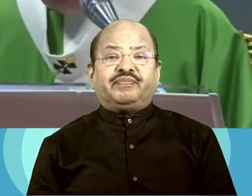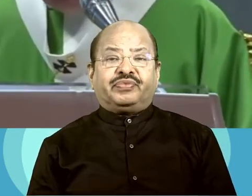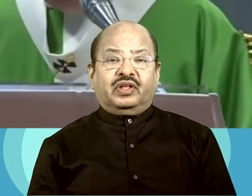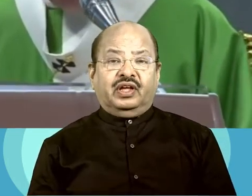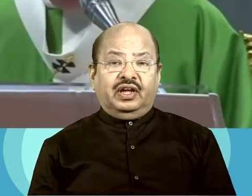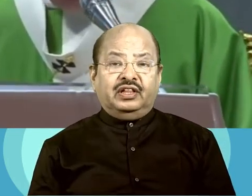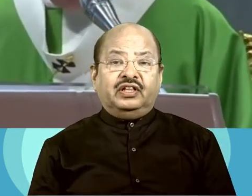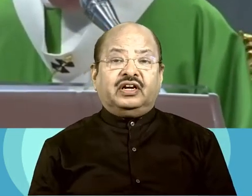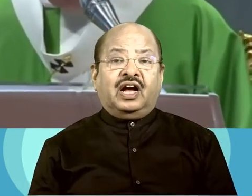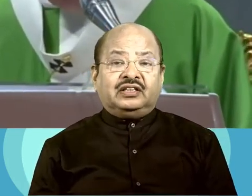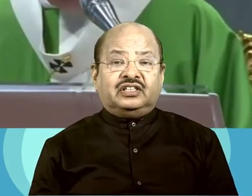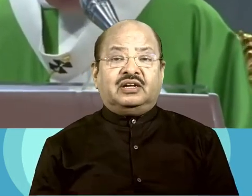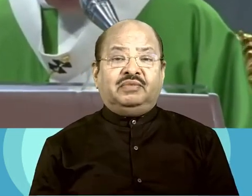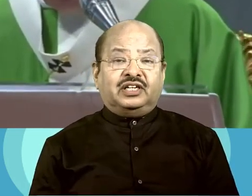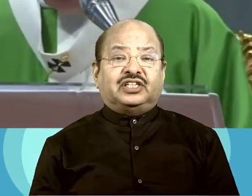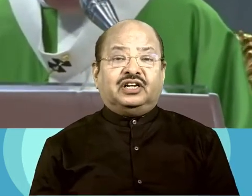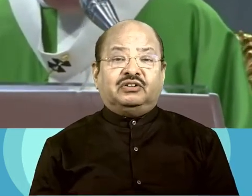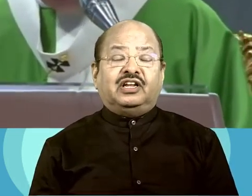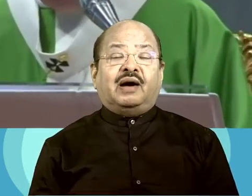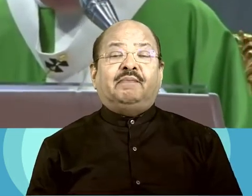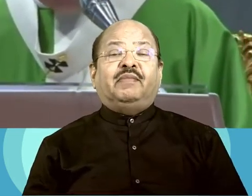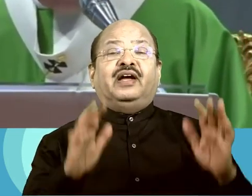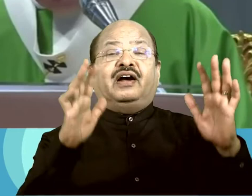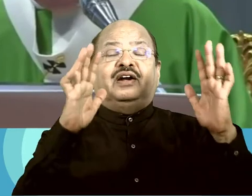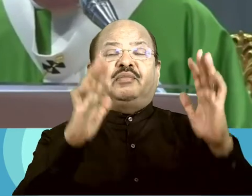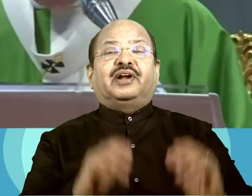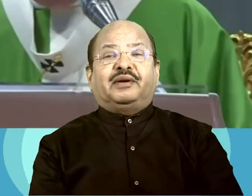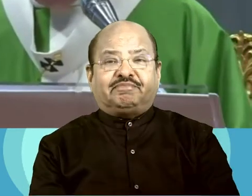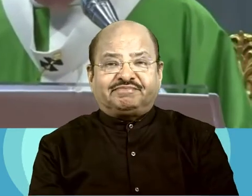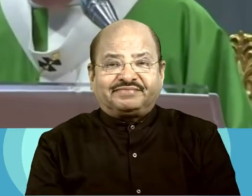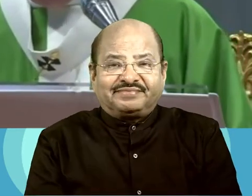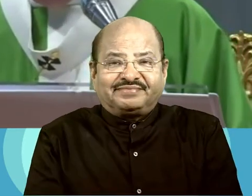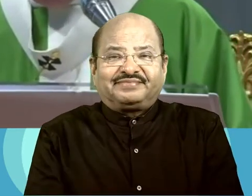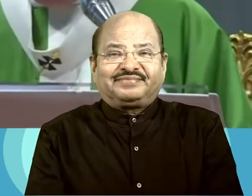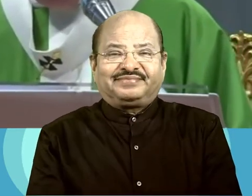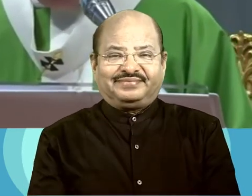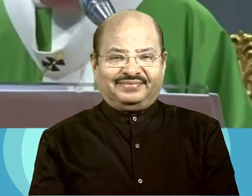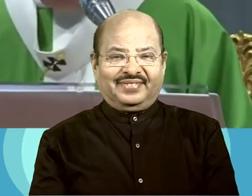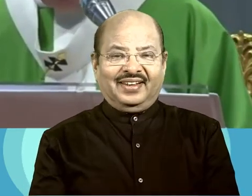മക്കളെ ഇന്ന് കാത്തു സംരക്ഷിക്കുന്ന അമ്മയാണ് മറിയം.